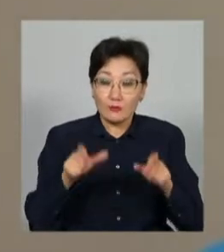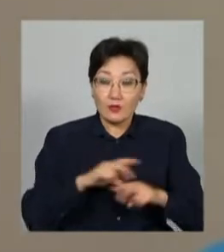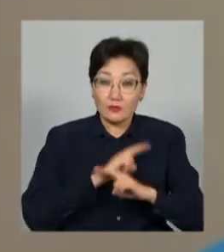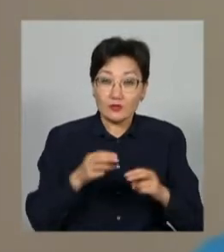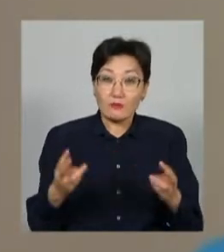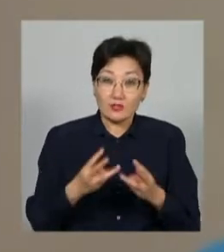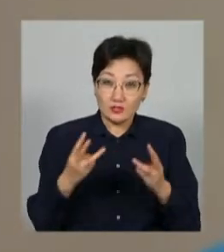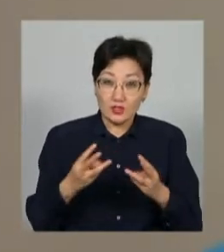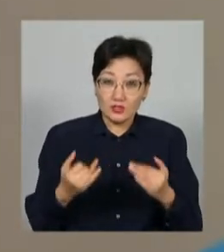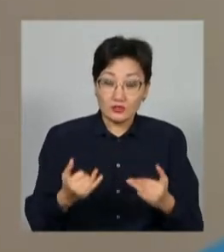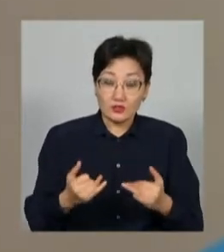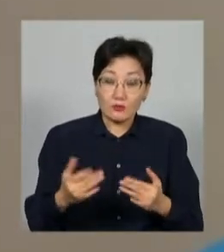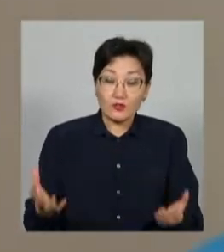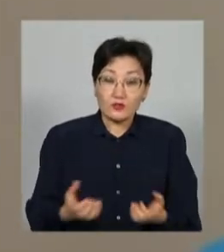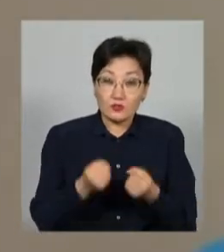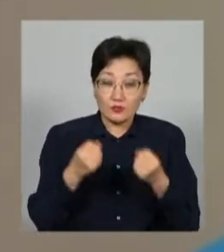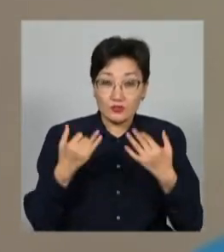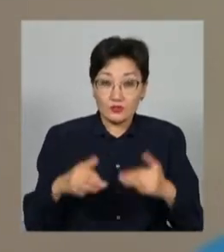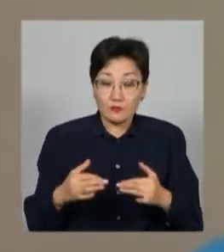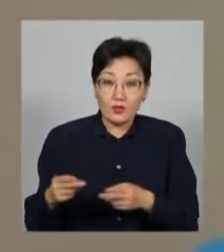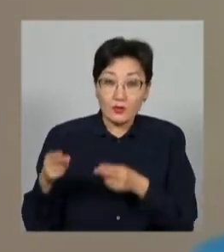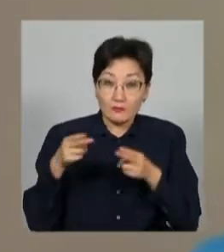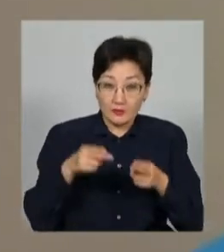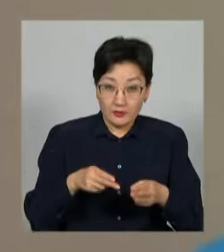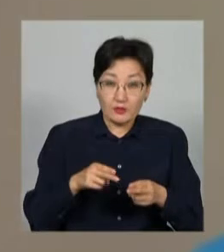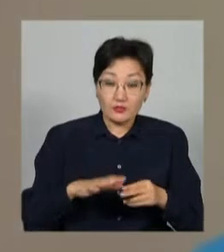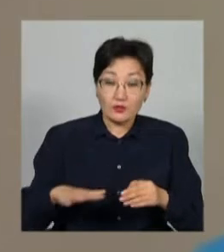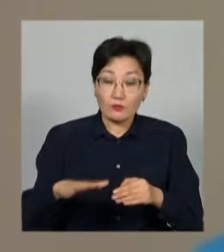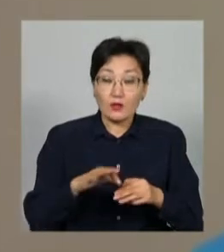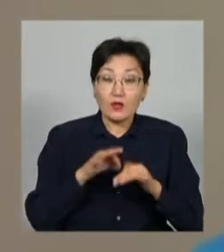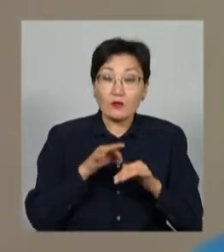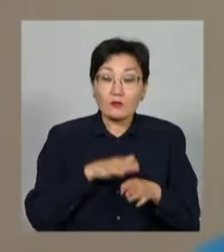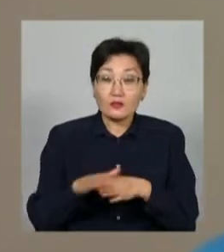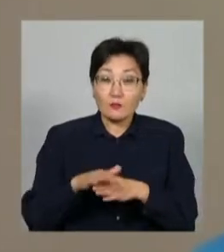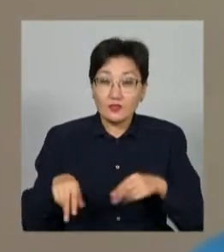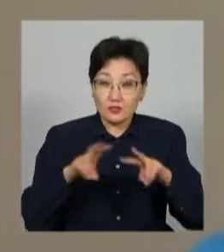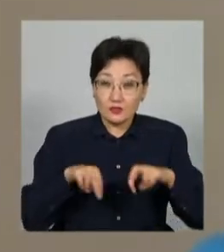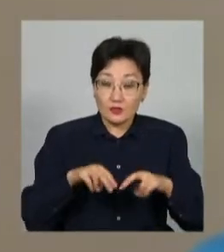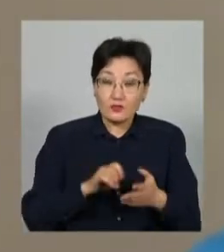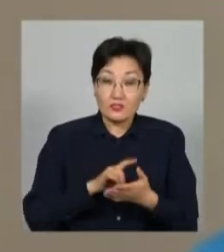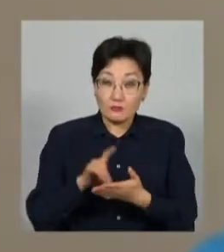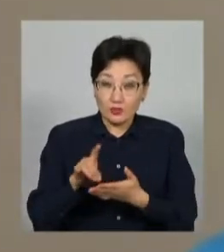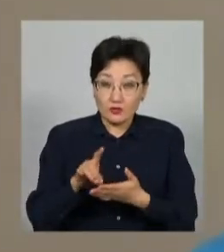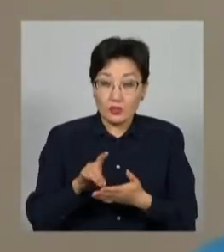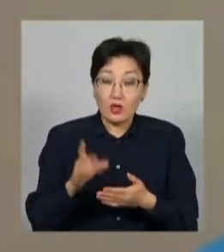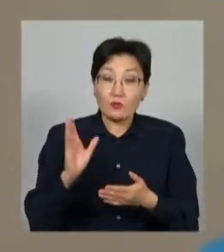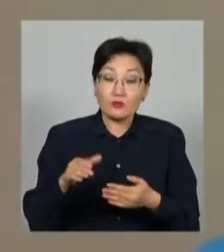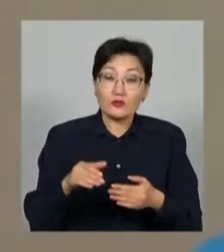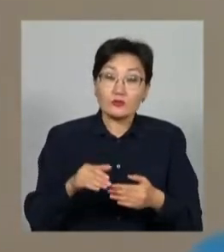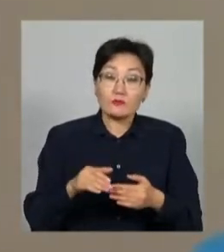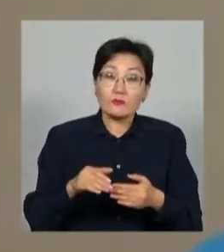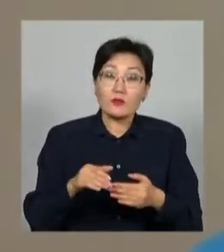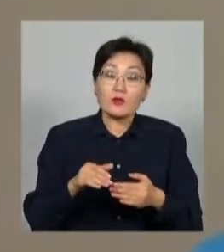пожаре. Сейчас спасатели уже прибыли на место, производят осмотр самолета, будут делаться